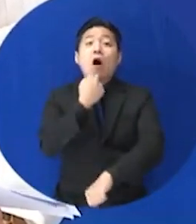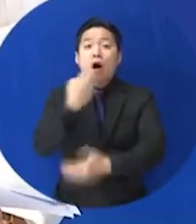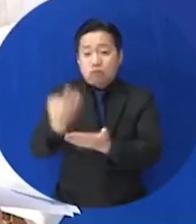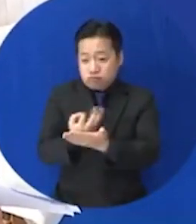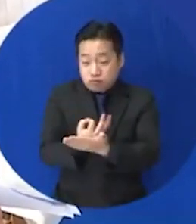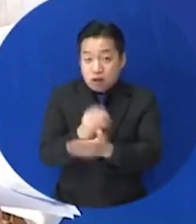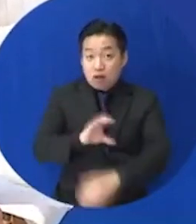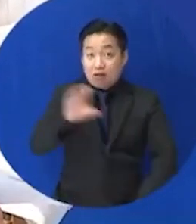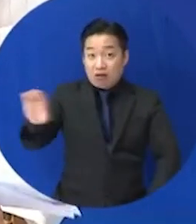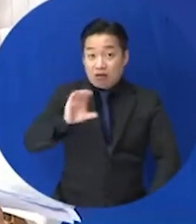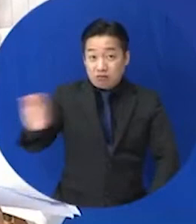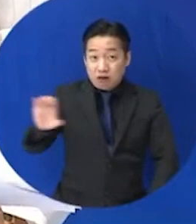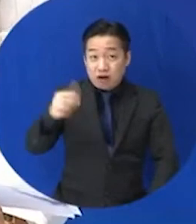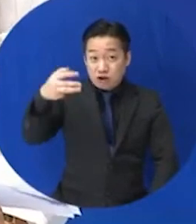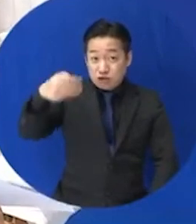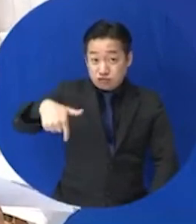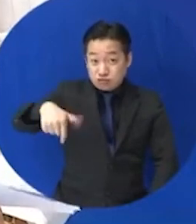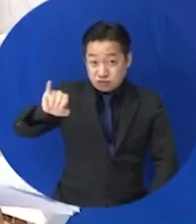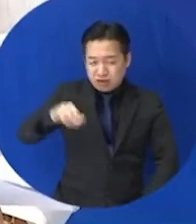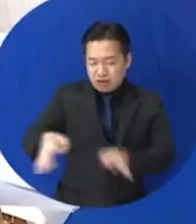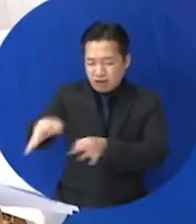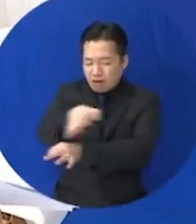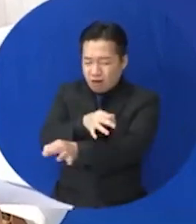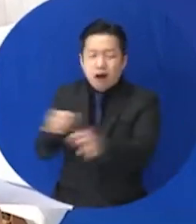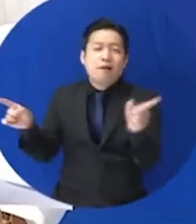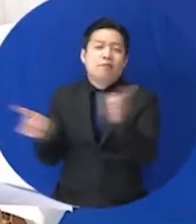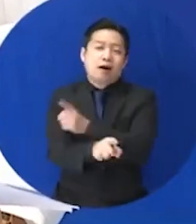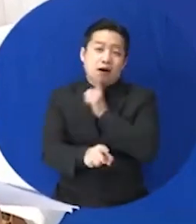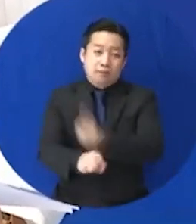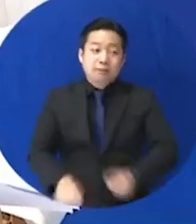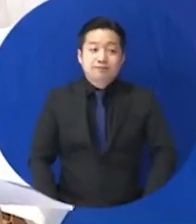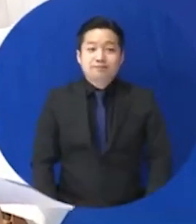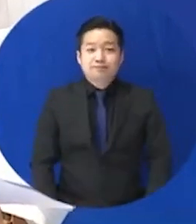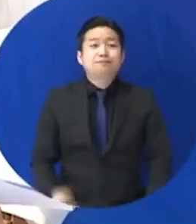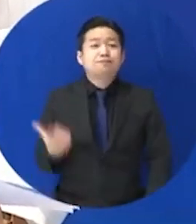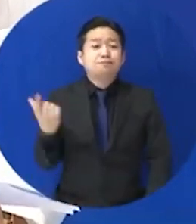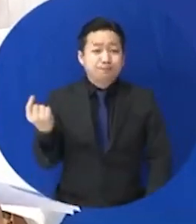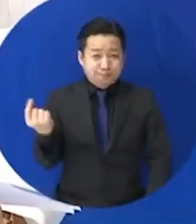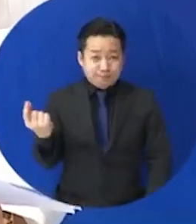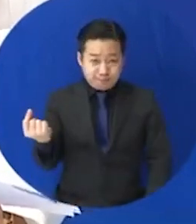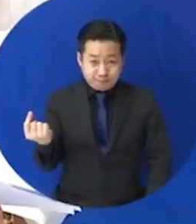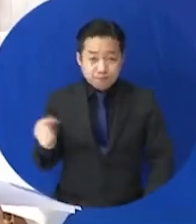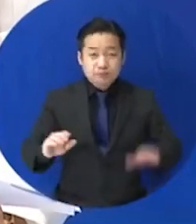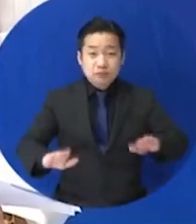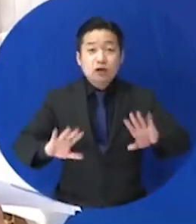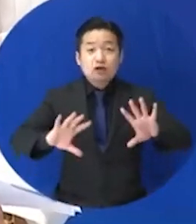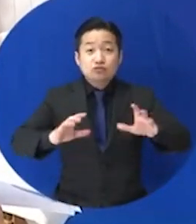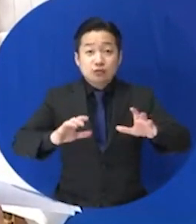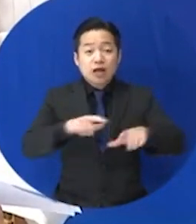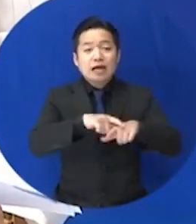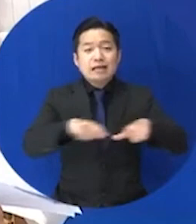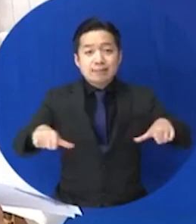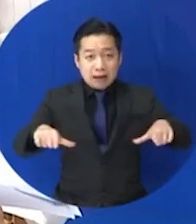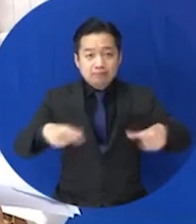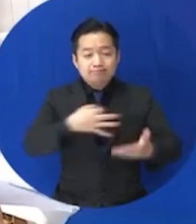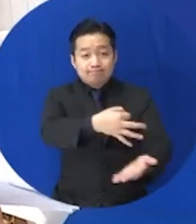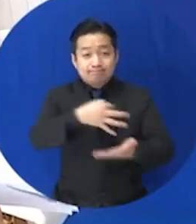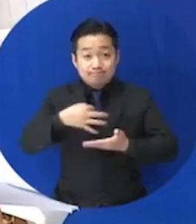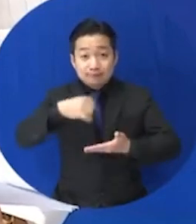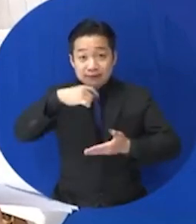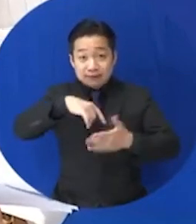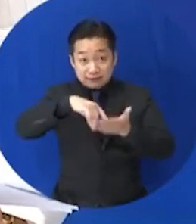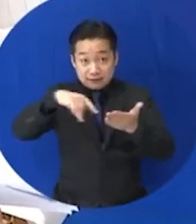차단하겠다. 이게 경제 정의를 확 바꾸겠다 하는 것이죠. 뭐 맞습니다. 다만 이제 그게 국가의 일반 재원으로 사용될 경우에는 이제